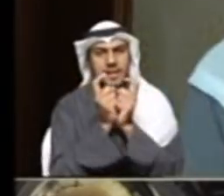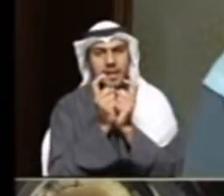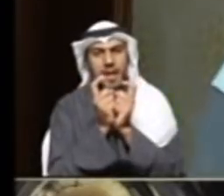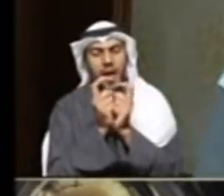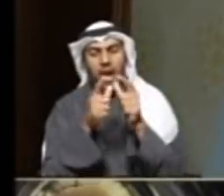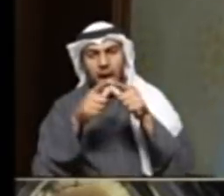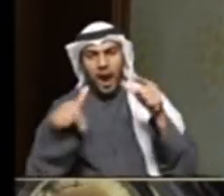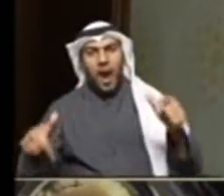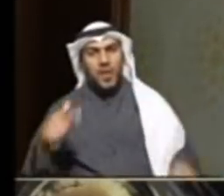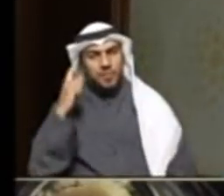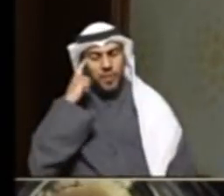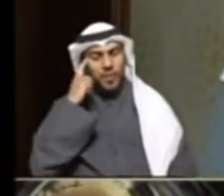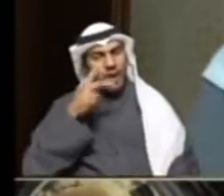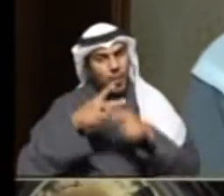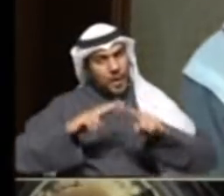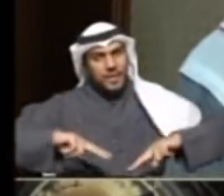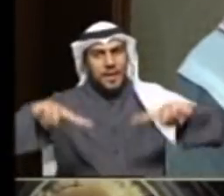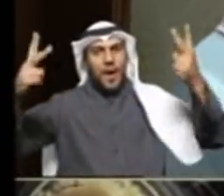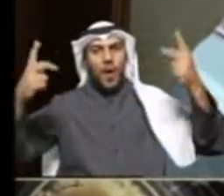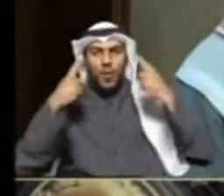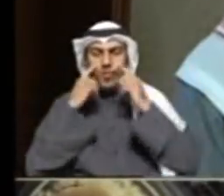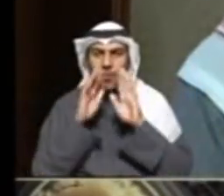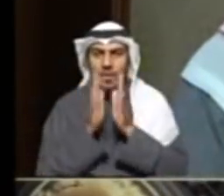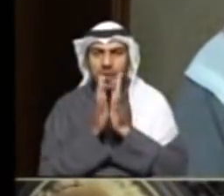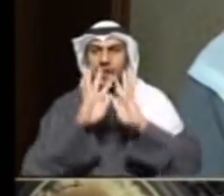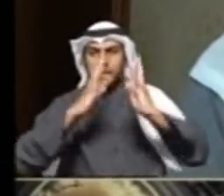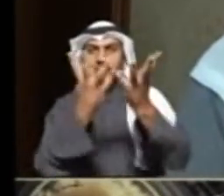كأس الخليج في الكويت دائما لها طعم خاص جماهيريا